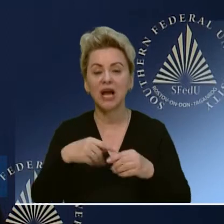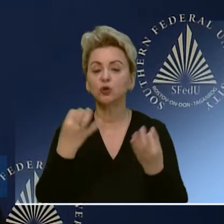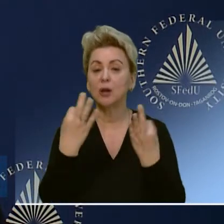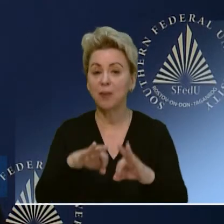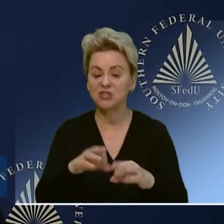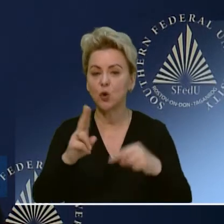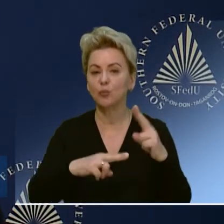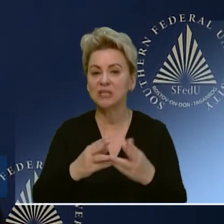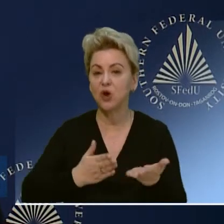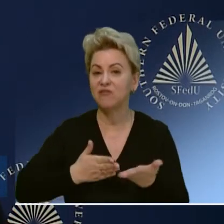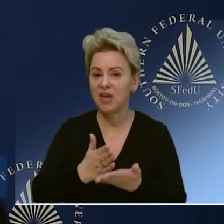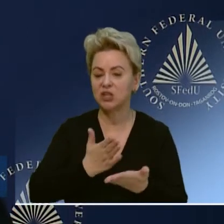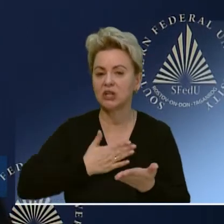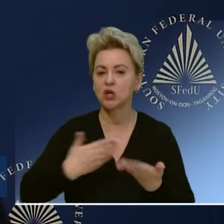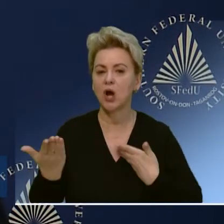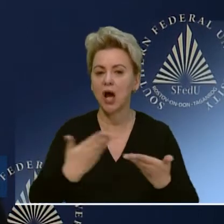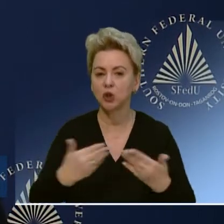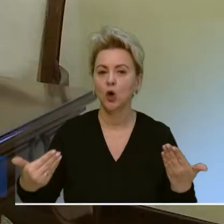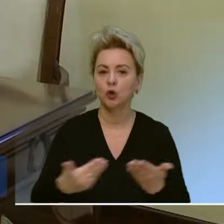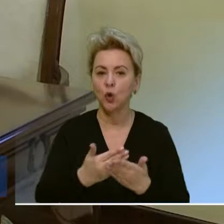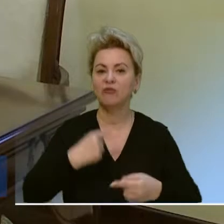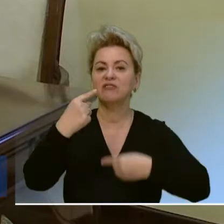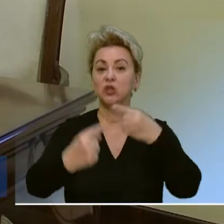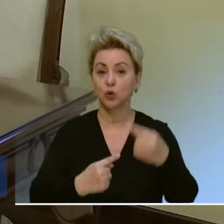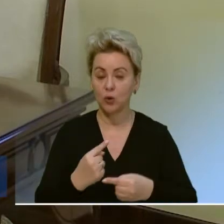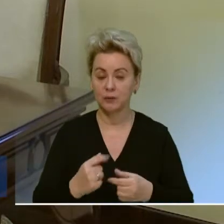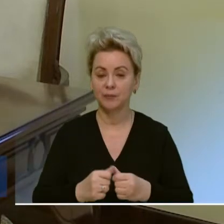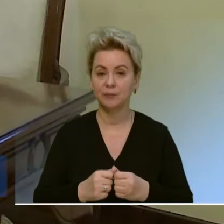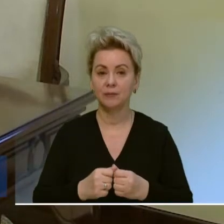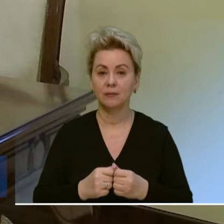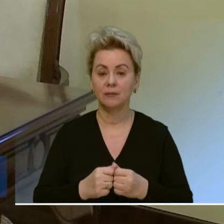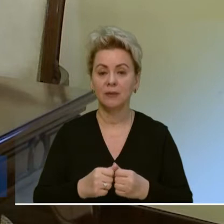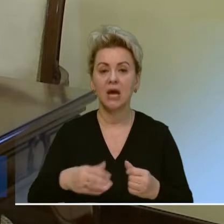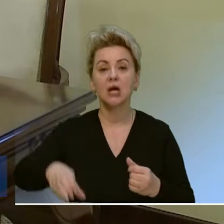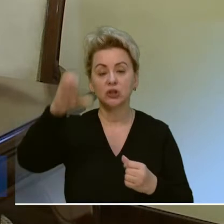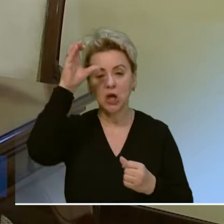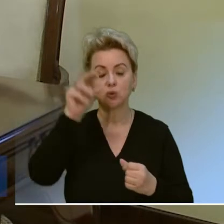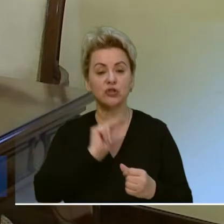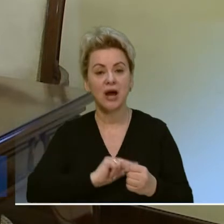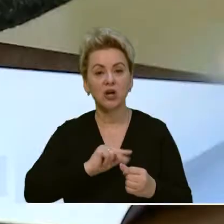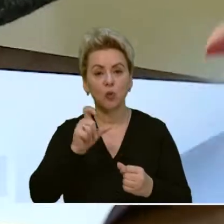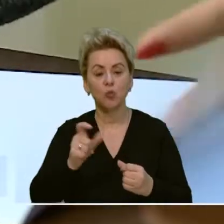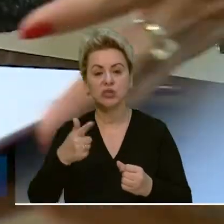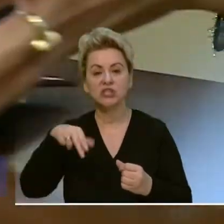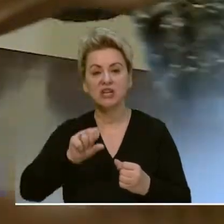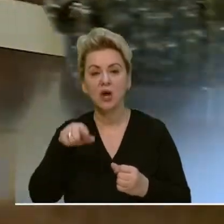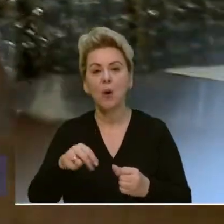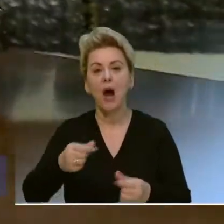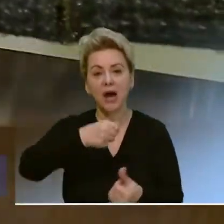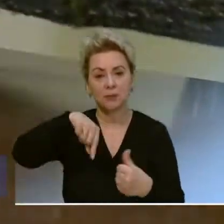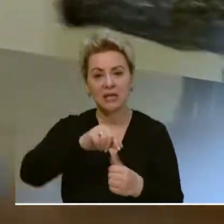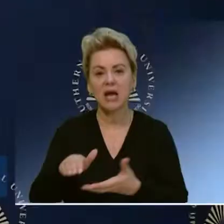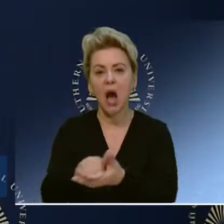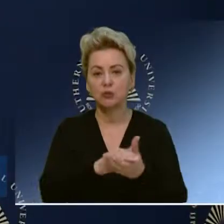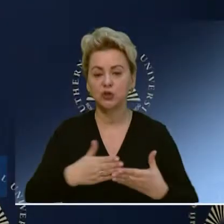позволят выстроить вектор наших отношений на новый виток. В научной работе ЮФУ поможет армянская